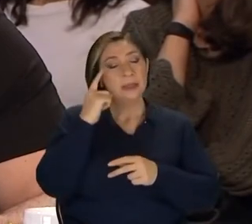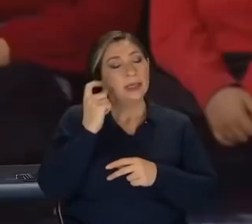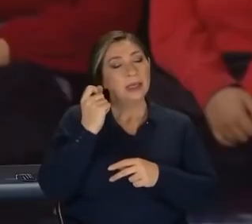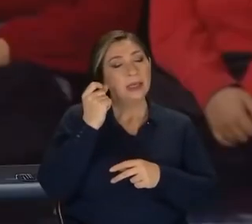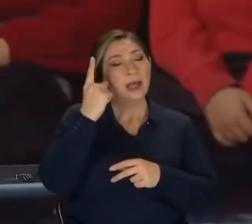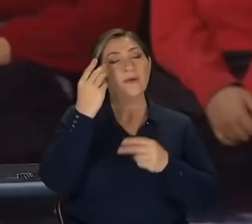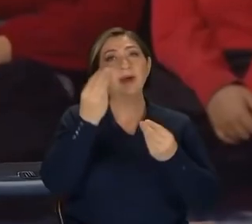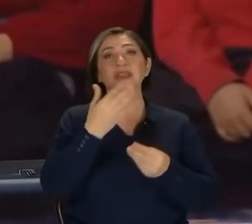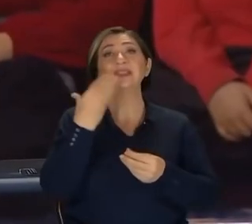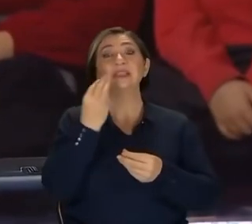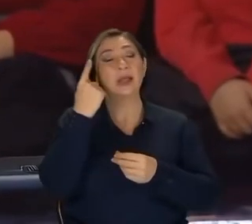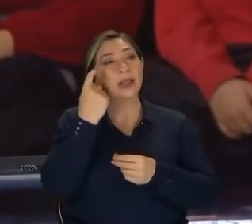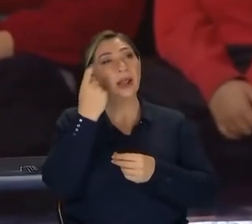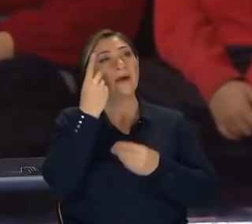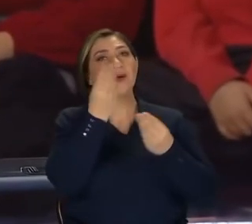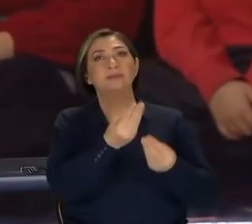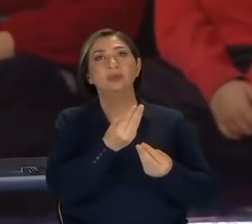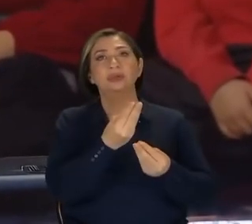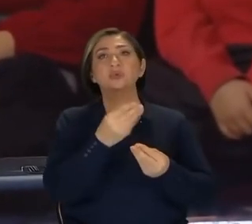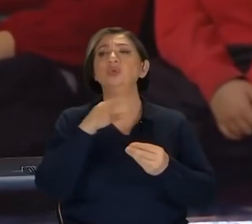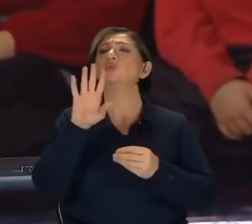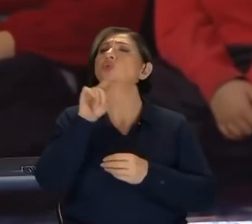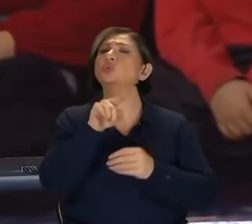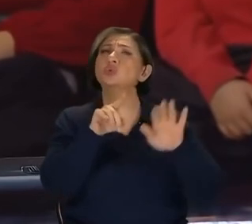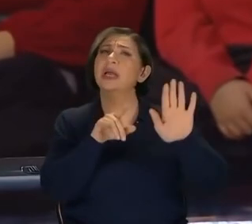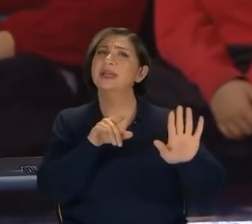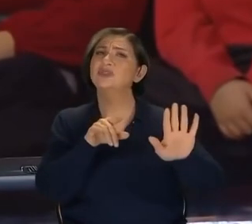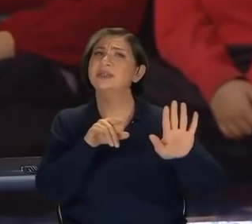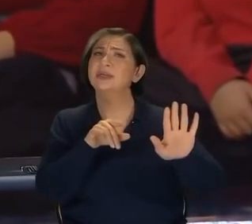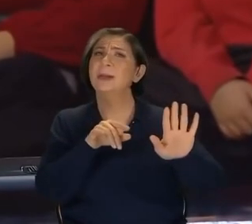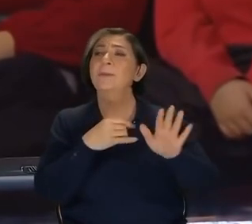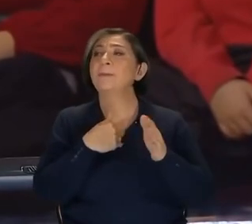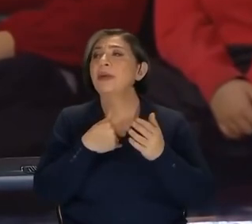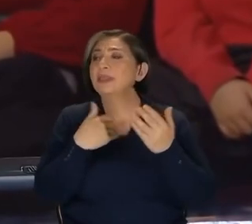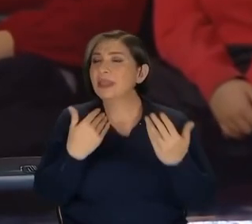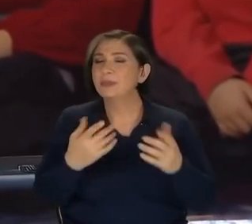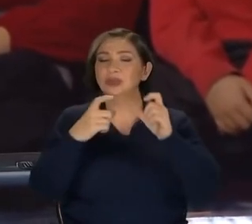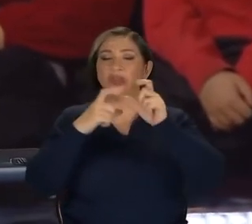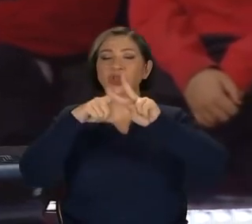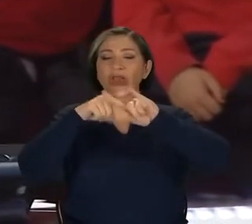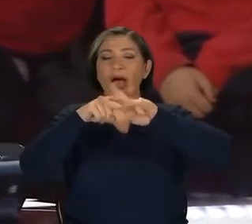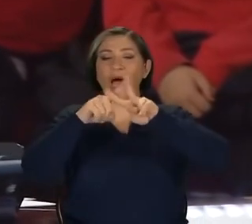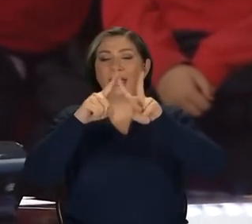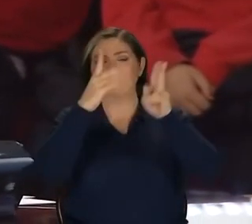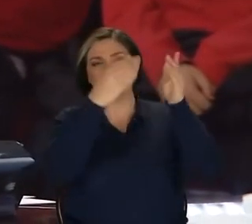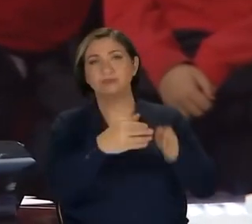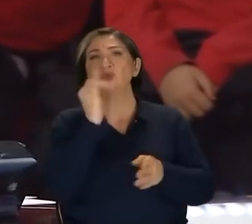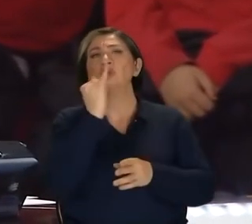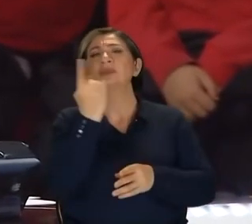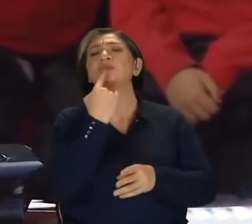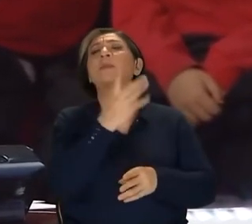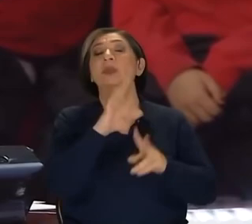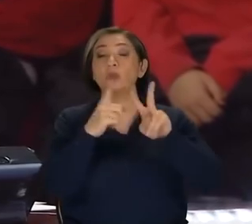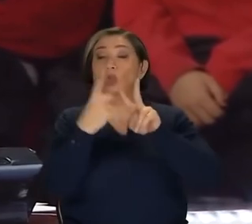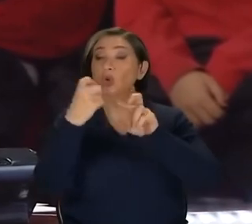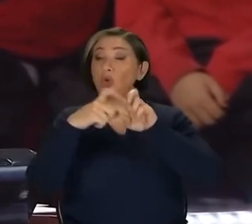vermiş insanlara. Gençlere ilham vermiş. Yoksa bak şurada kalacaktık. Ben tabii ki Şahan'la ilgili kötü bir şey söylemek istemem. Nuri